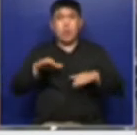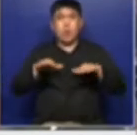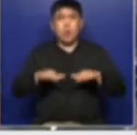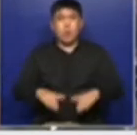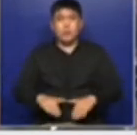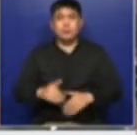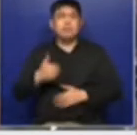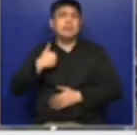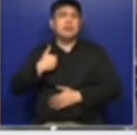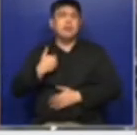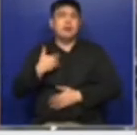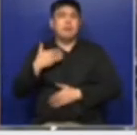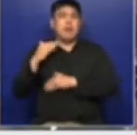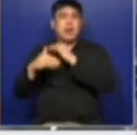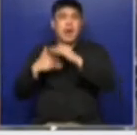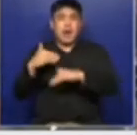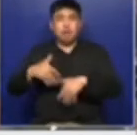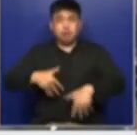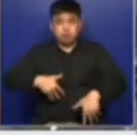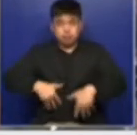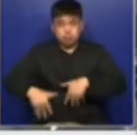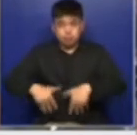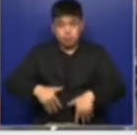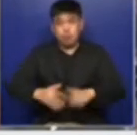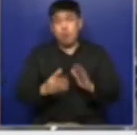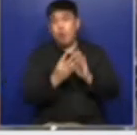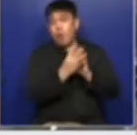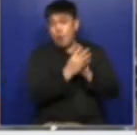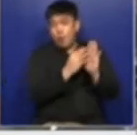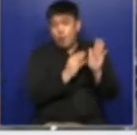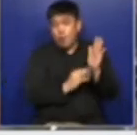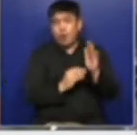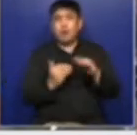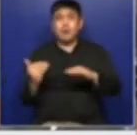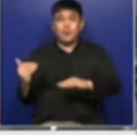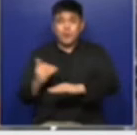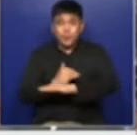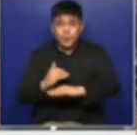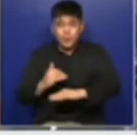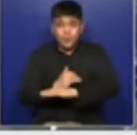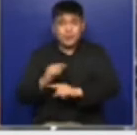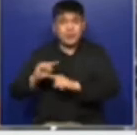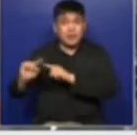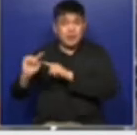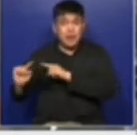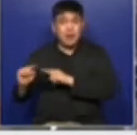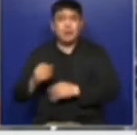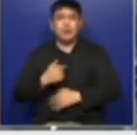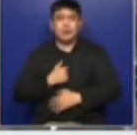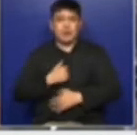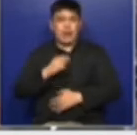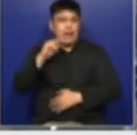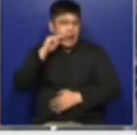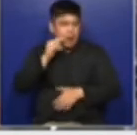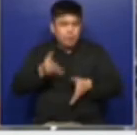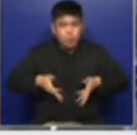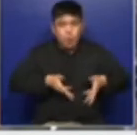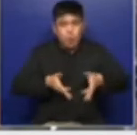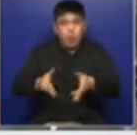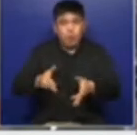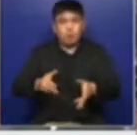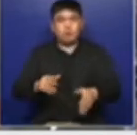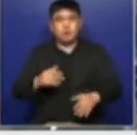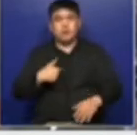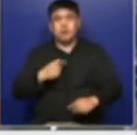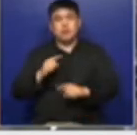ะครับการพัฒนาชนบทการพัฒนาถนนในพื้นที่ชนบทหรือการพัฒนาแหล่งน้ำเนี่ยระบบชลประท